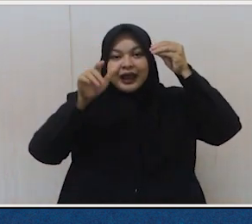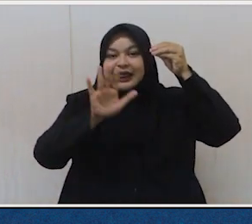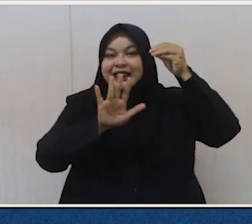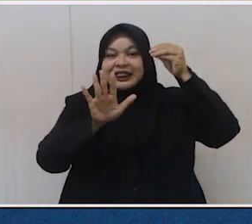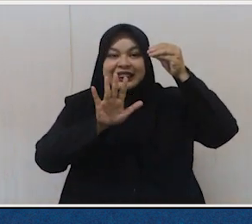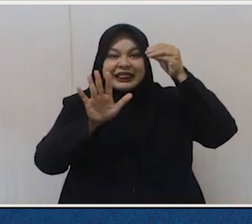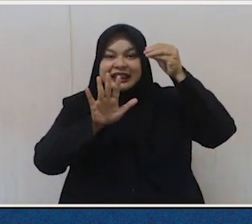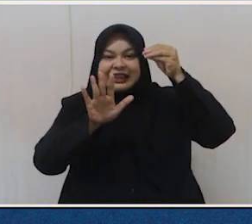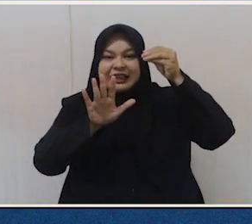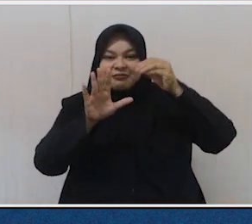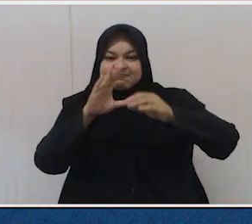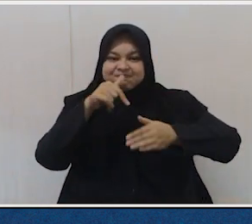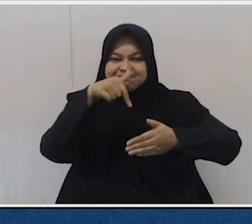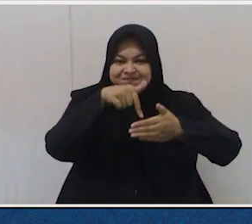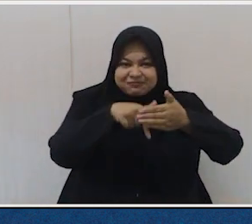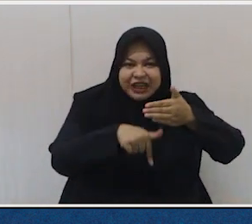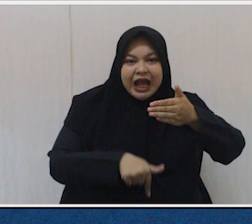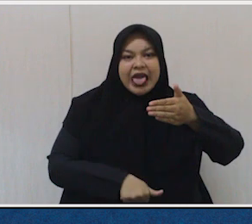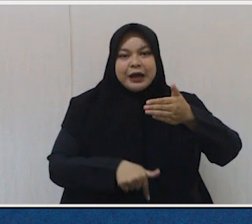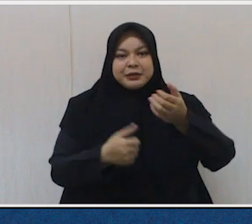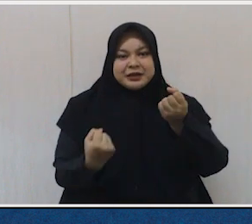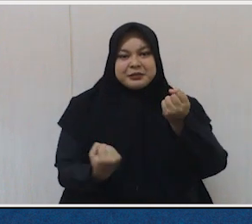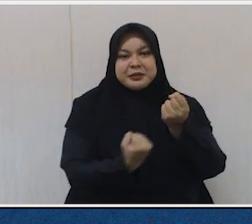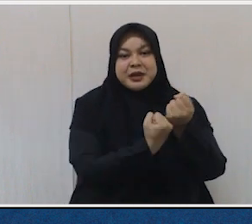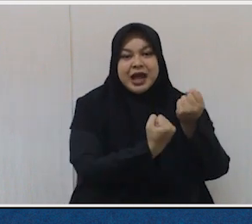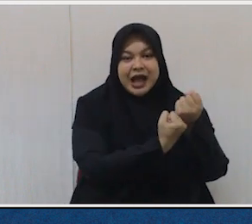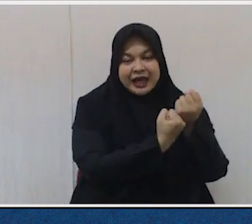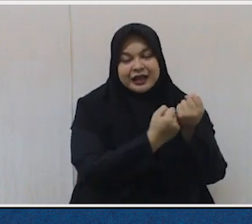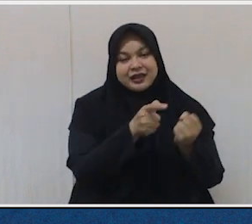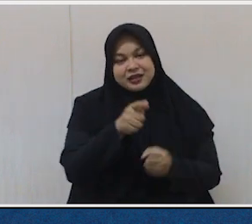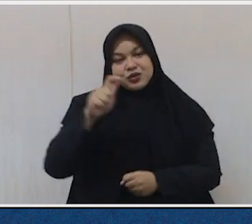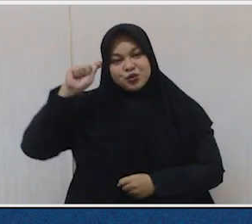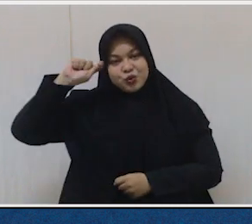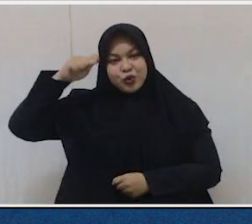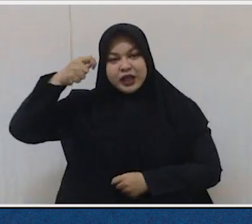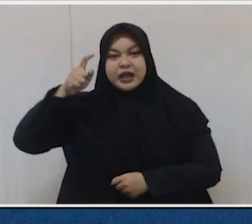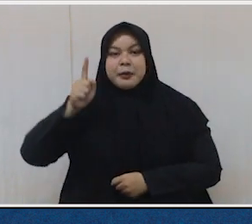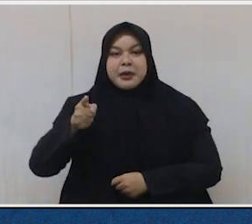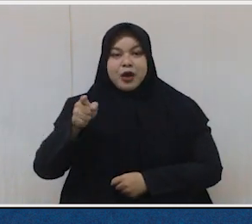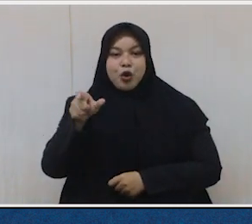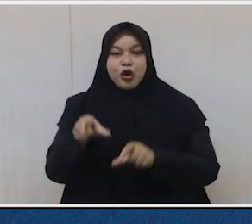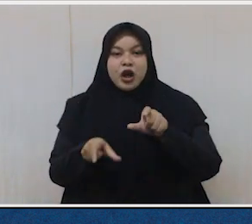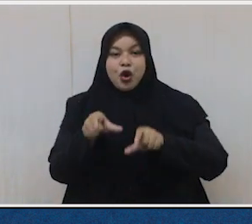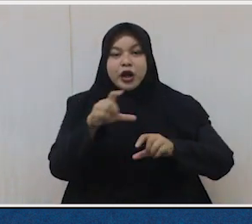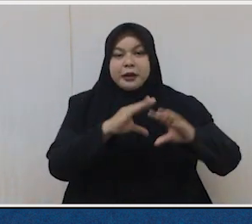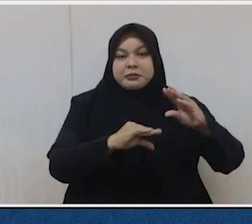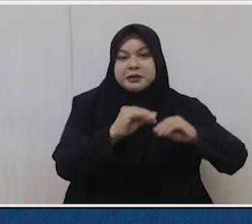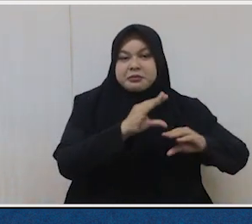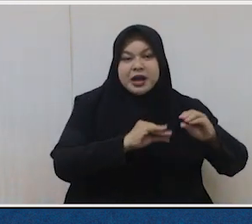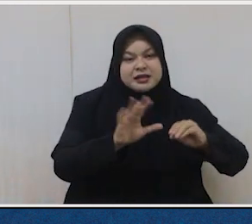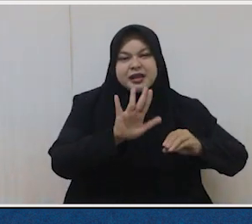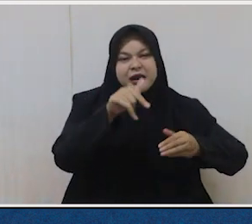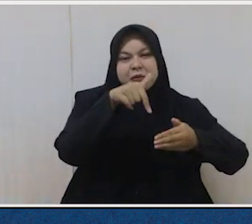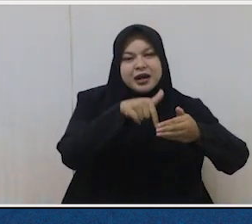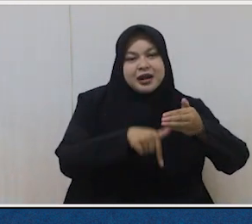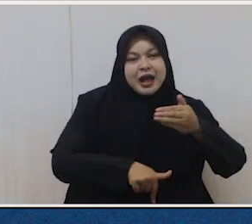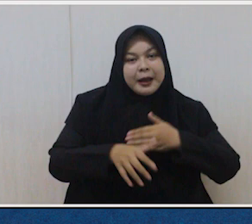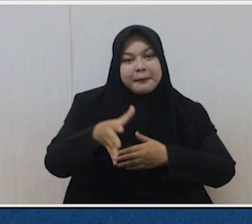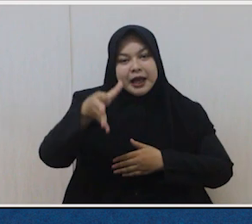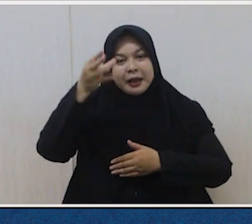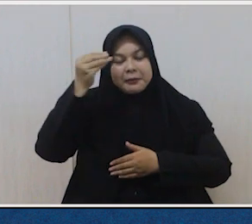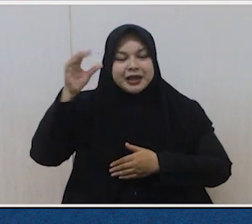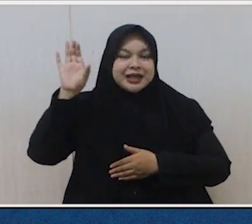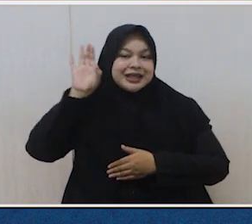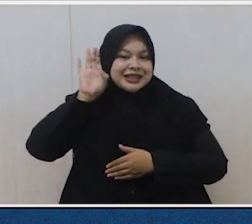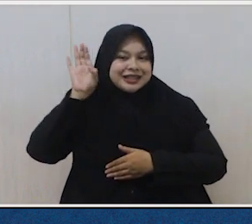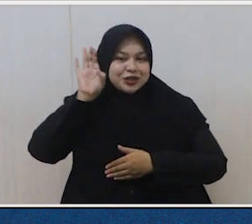tidak tereksplorasi dengan baik gitu jadi keberpihakannya pun jadi sulit karena para pembahasnya memang tidak secara mendalam memahami isu